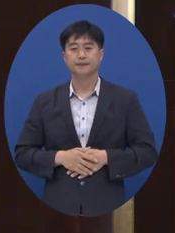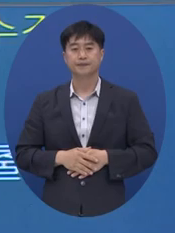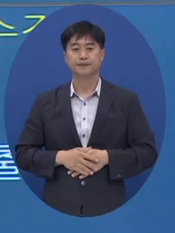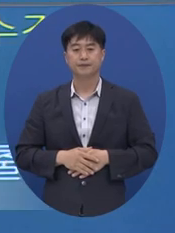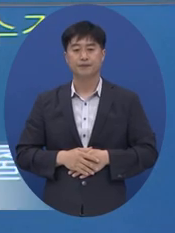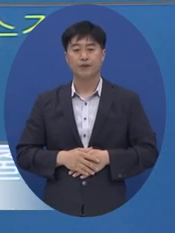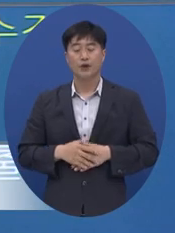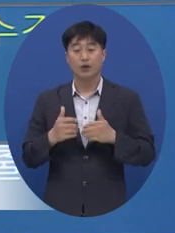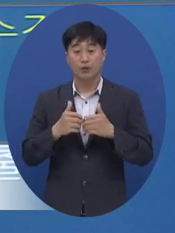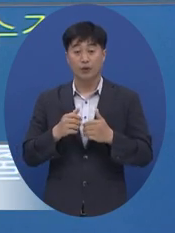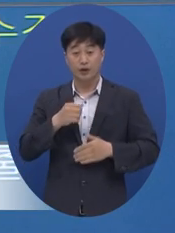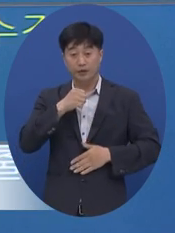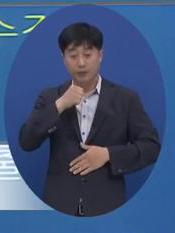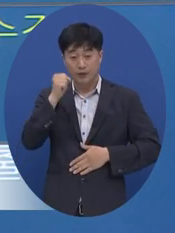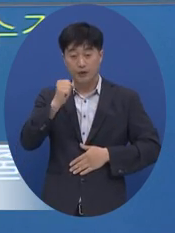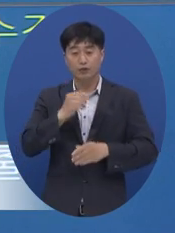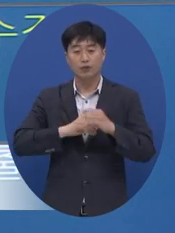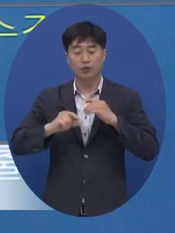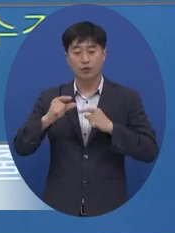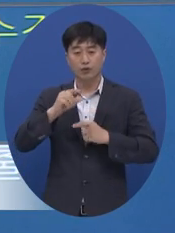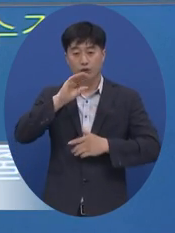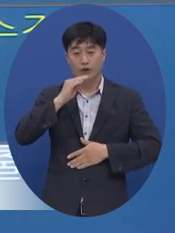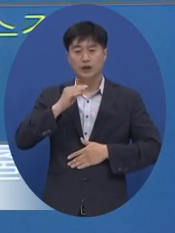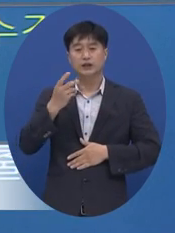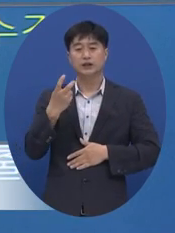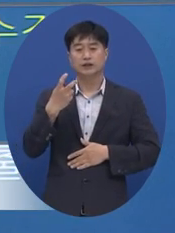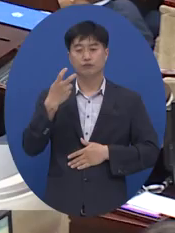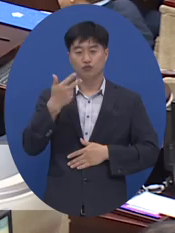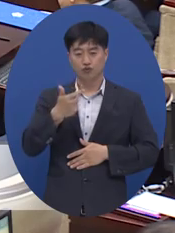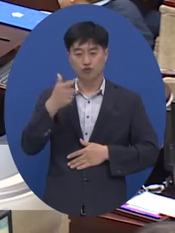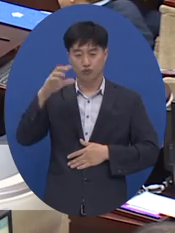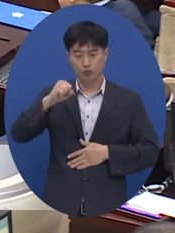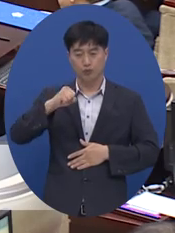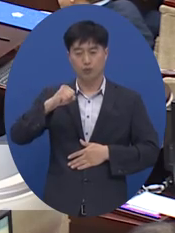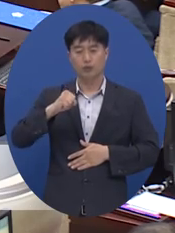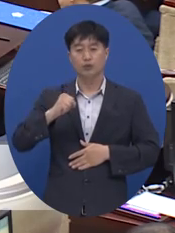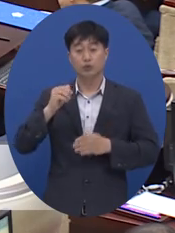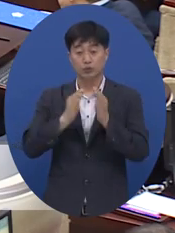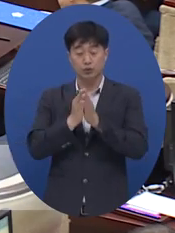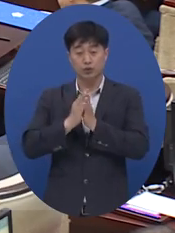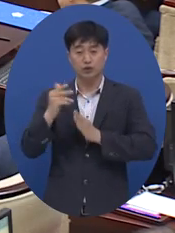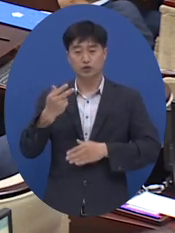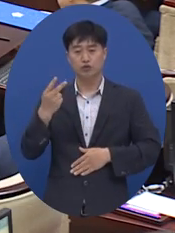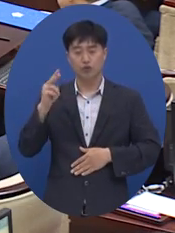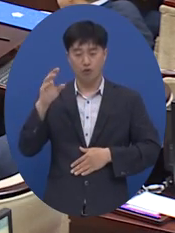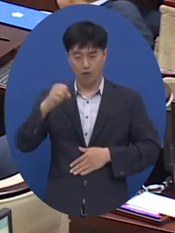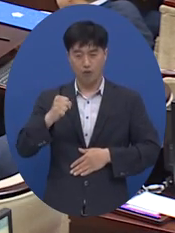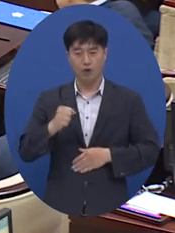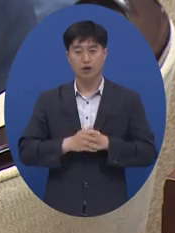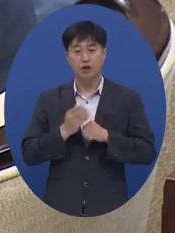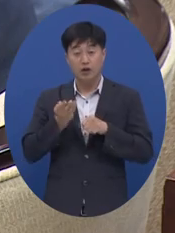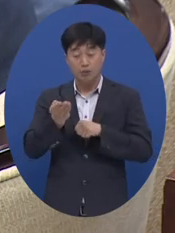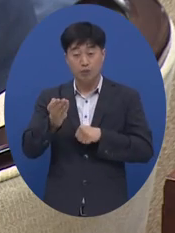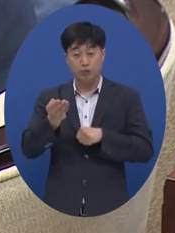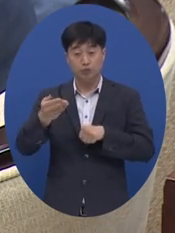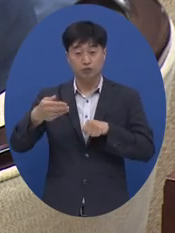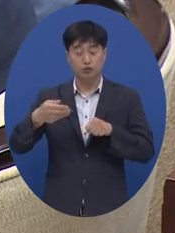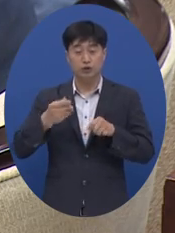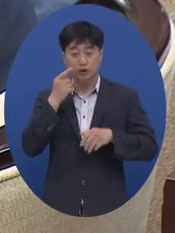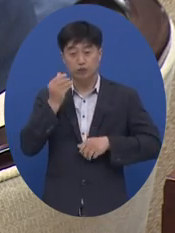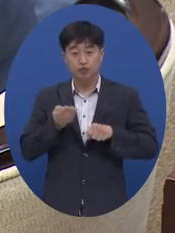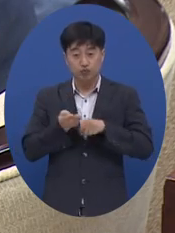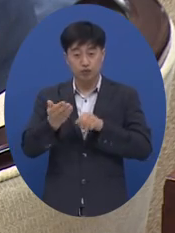노력하겠습니다. 본회의를 통과한 추경 예산은 총 26조 6,799억 원으로 이 중 일본 수출 규제 대응 사업